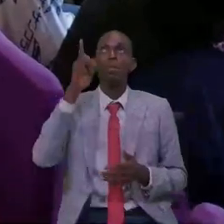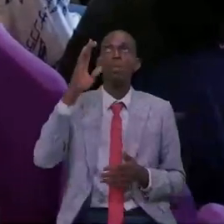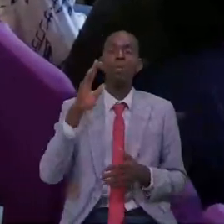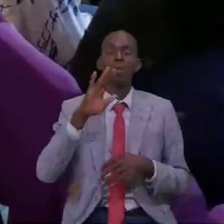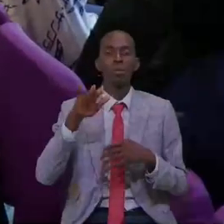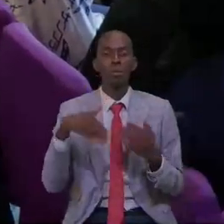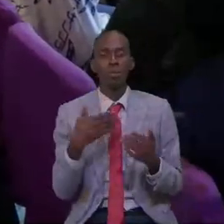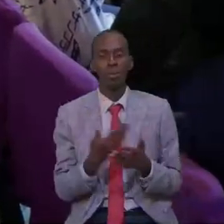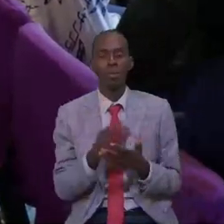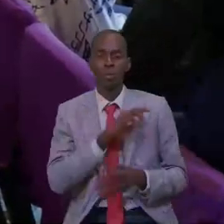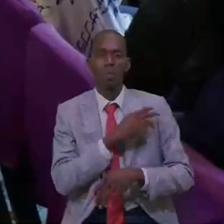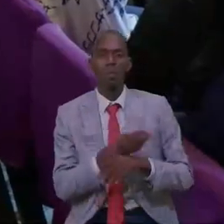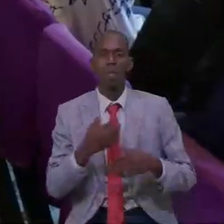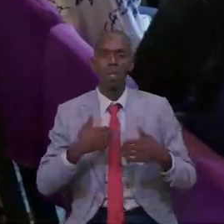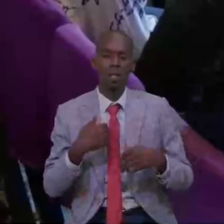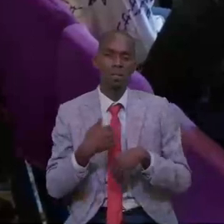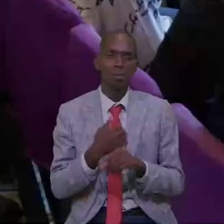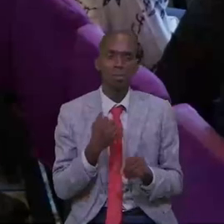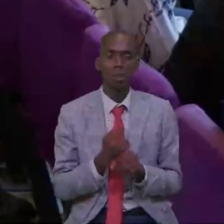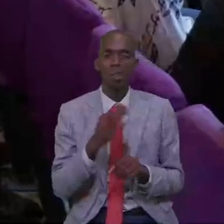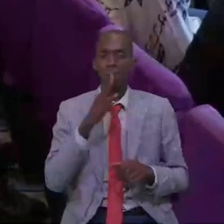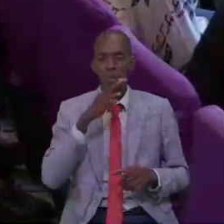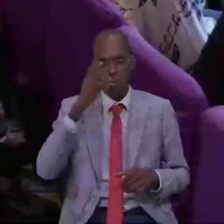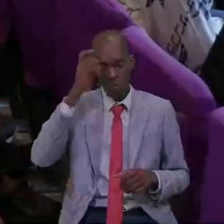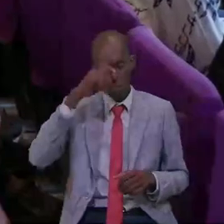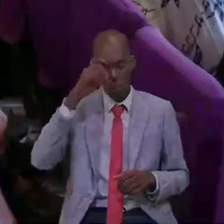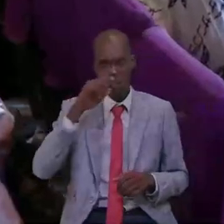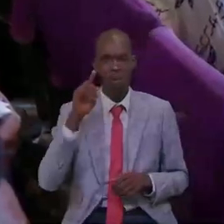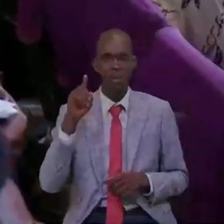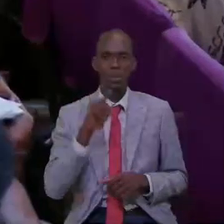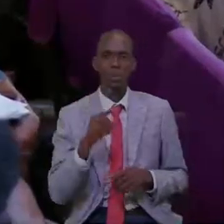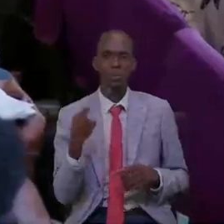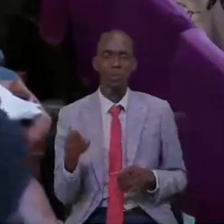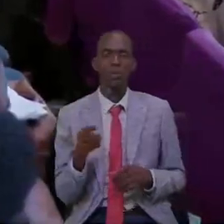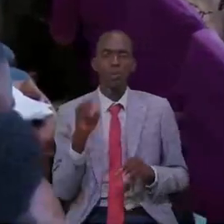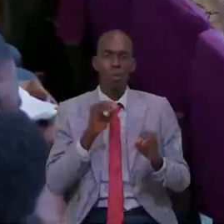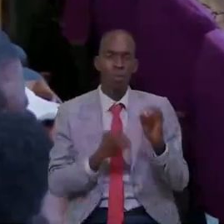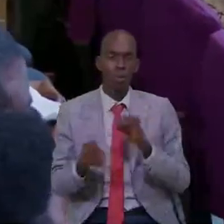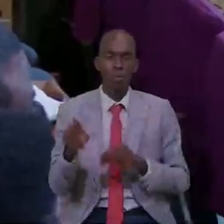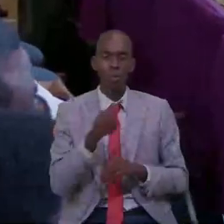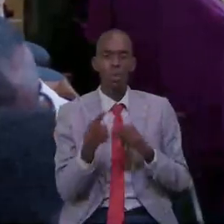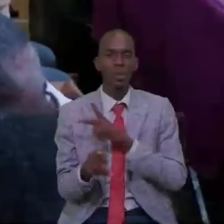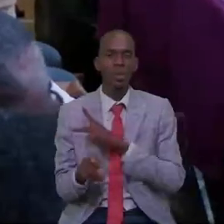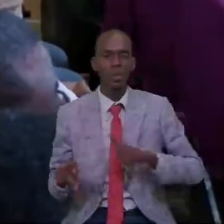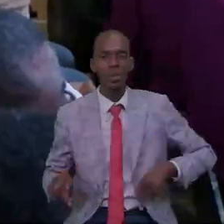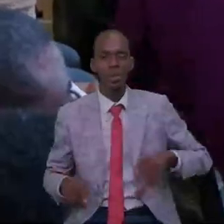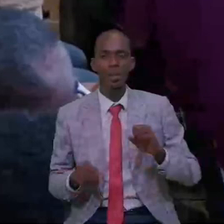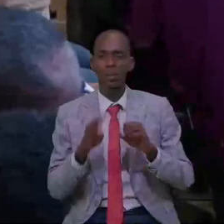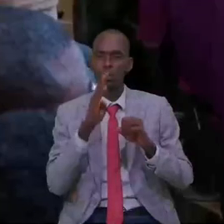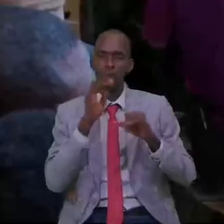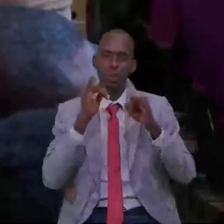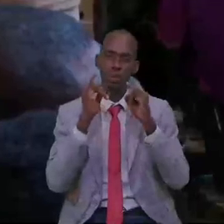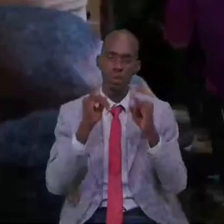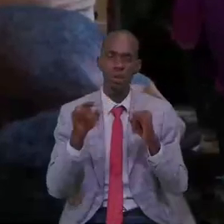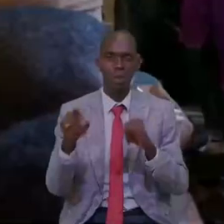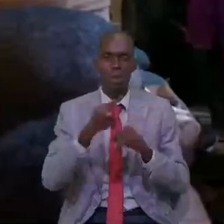posé. Alors il s'est dit, et soumettez-vous au Seigneur. Et maintenant roi, conduisez-vous avec sagesse. Jugez de